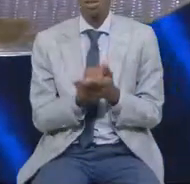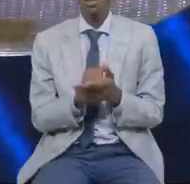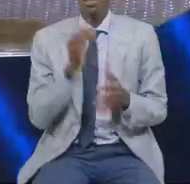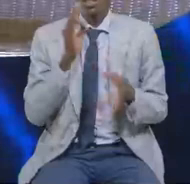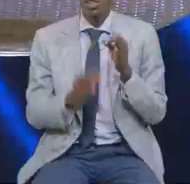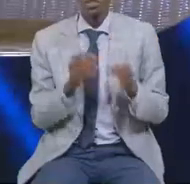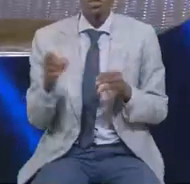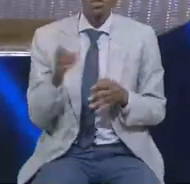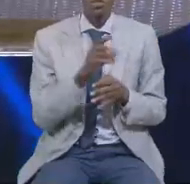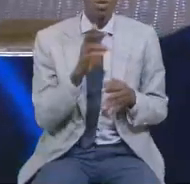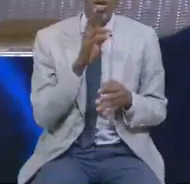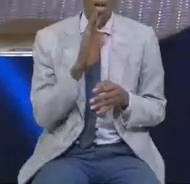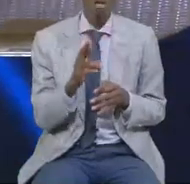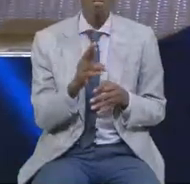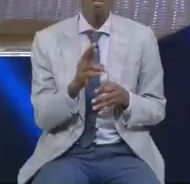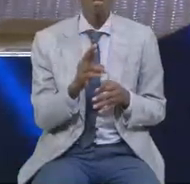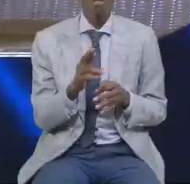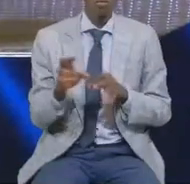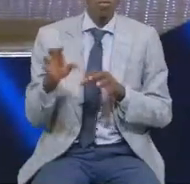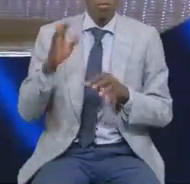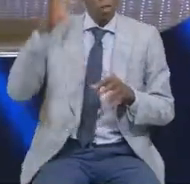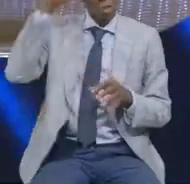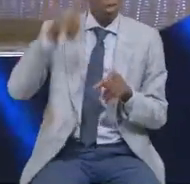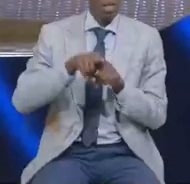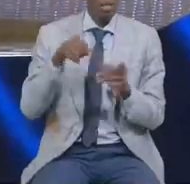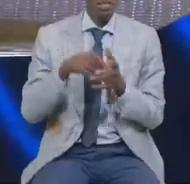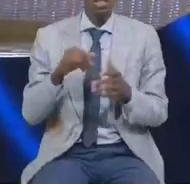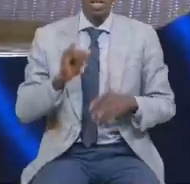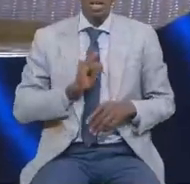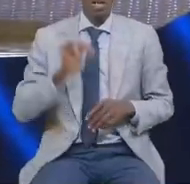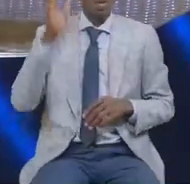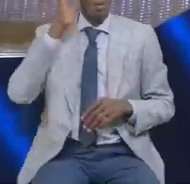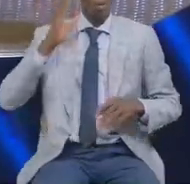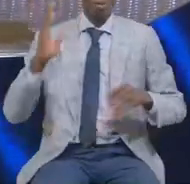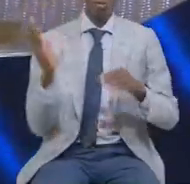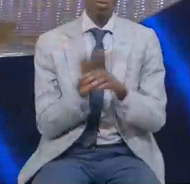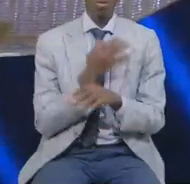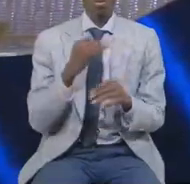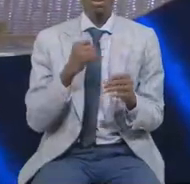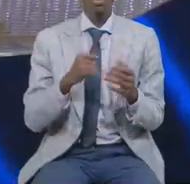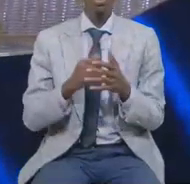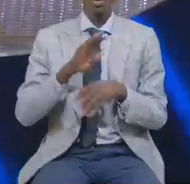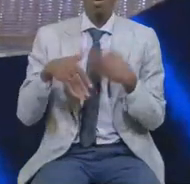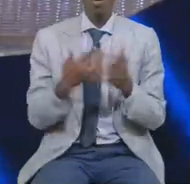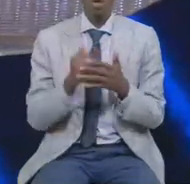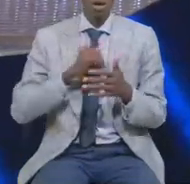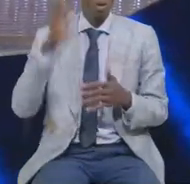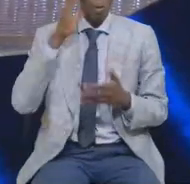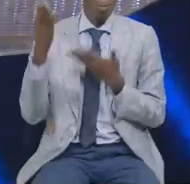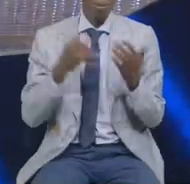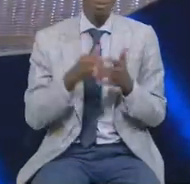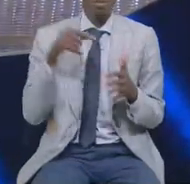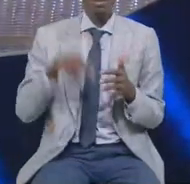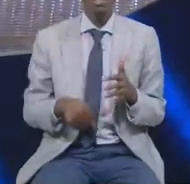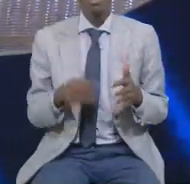manière, je vais tout éliminer. Vous n'irez pas à ce lieu que vous voulez aller. Considérez cela et